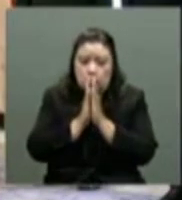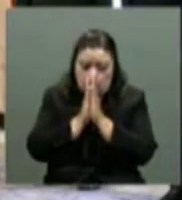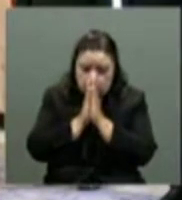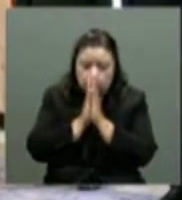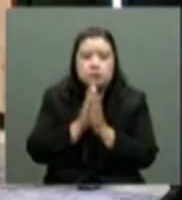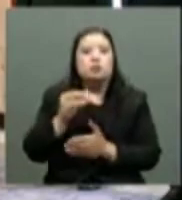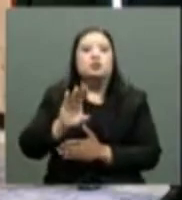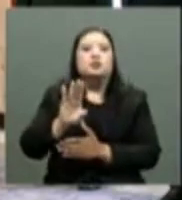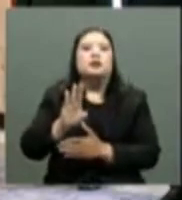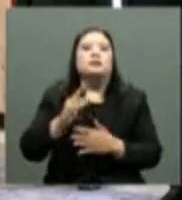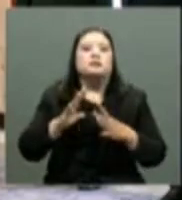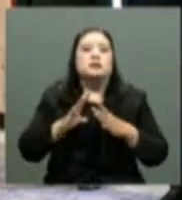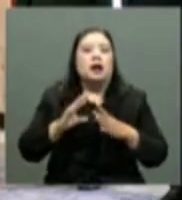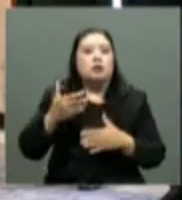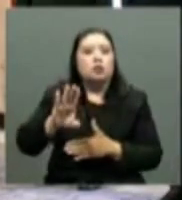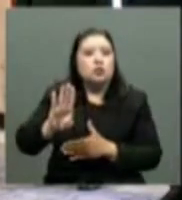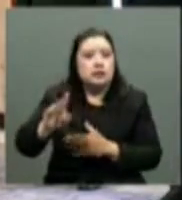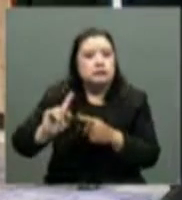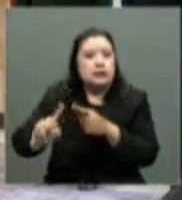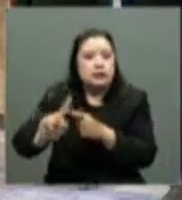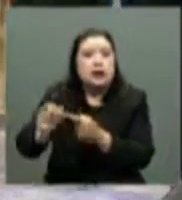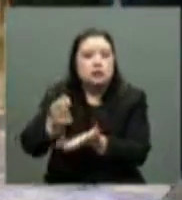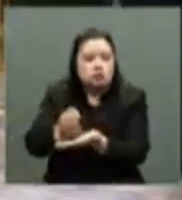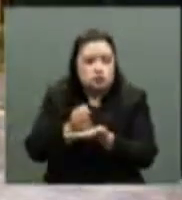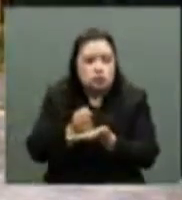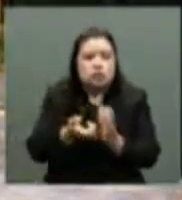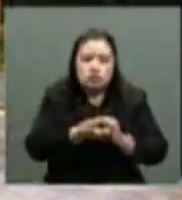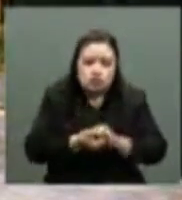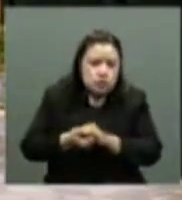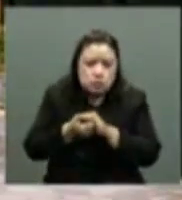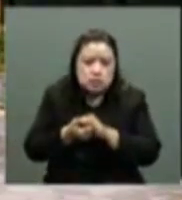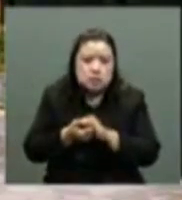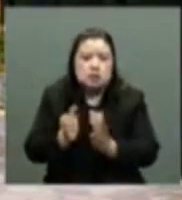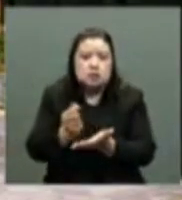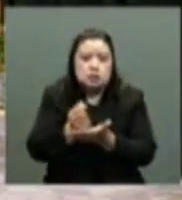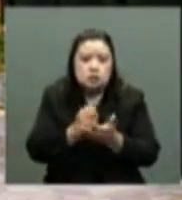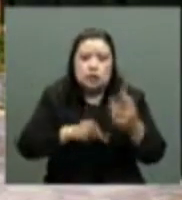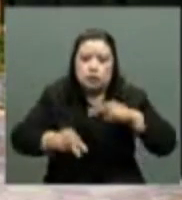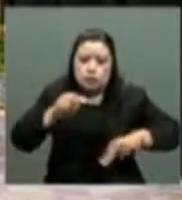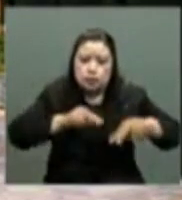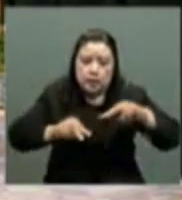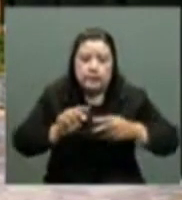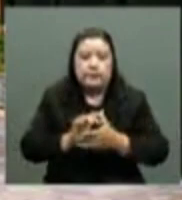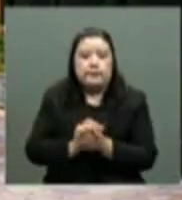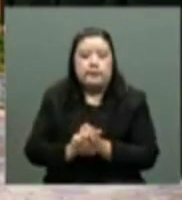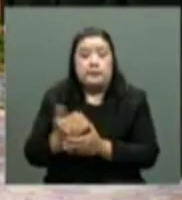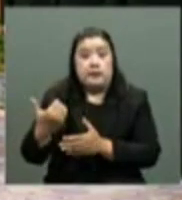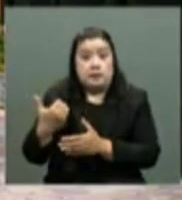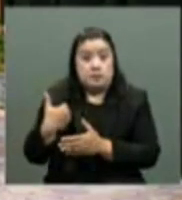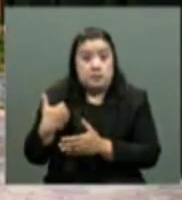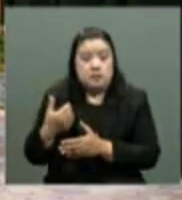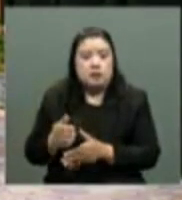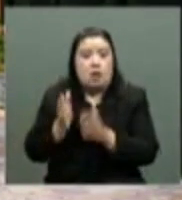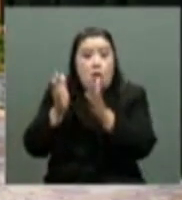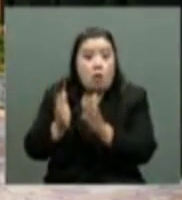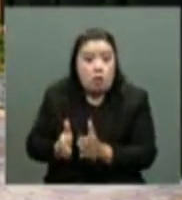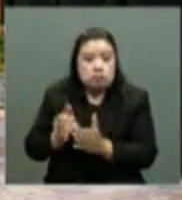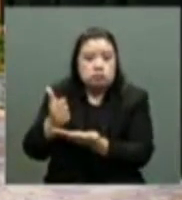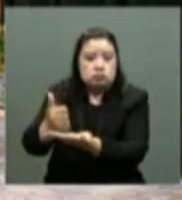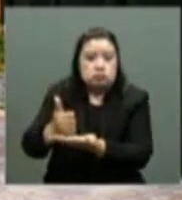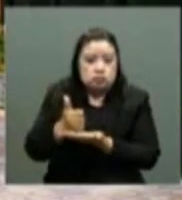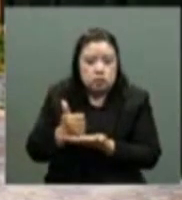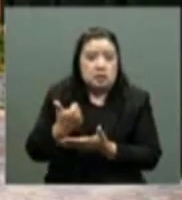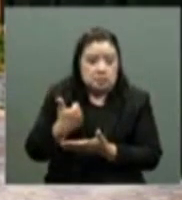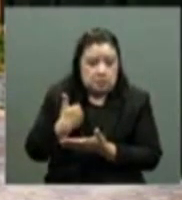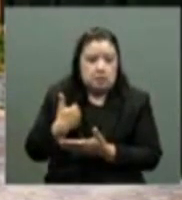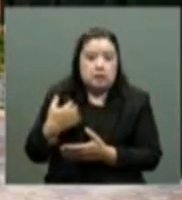าคเอกชนนะครับทั้งหลายที่เข้ามาร่วมมือร่วมใจกันส่วนบุคคลก็ต้องขอบคุณทางกลุ่มที่เรียกว่าประชาชน